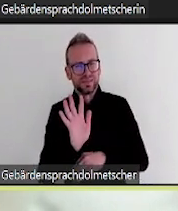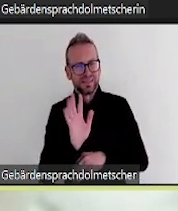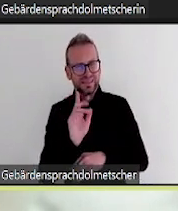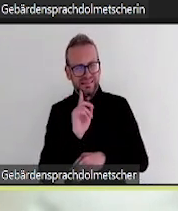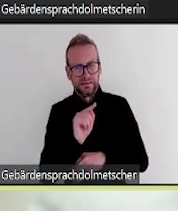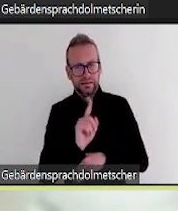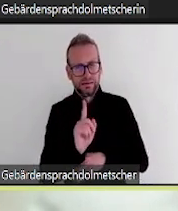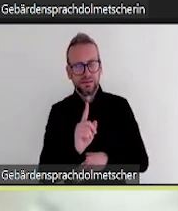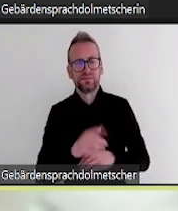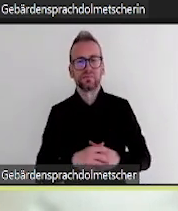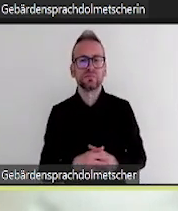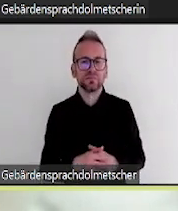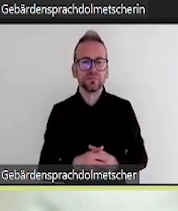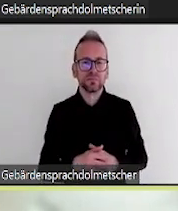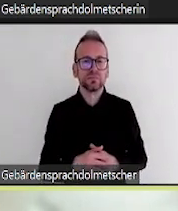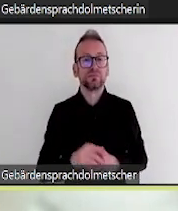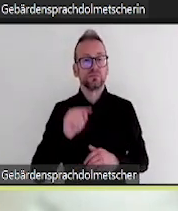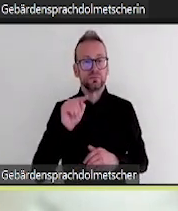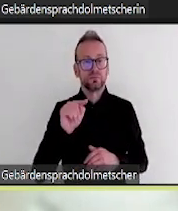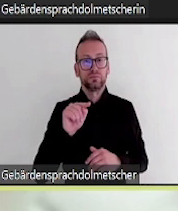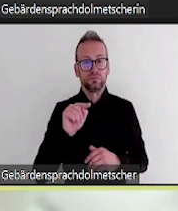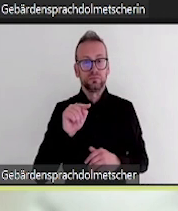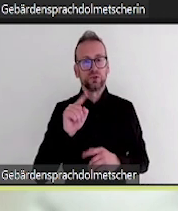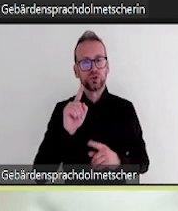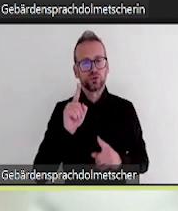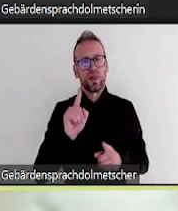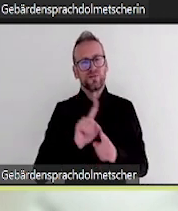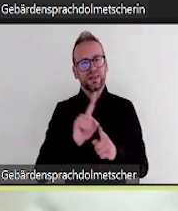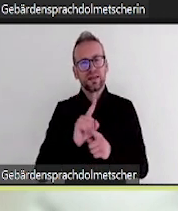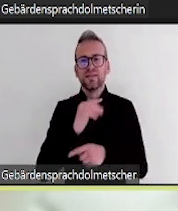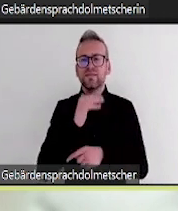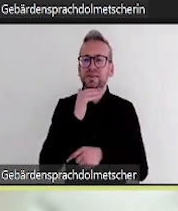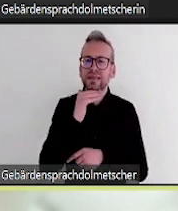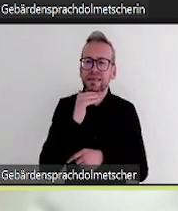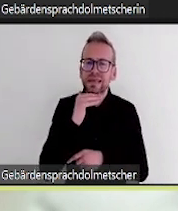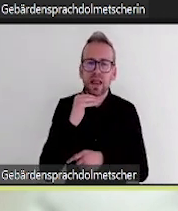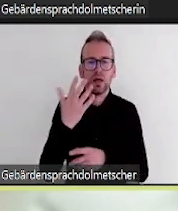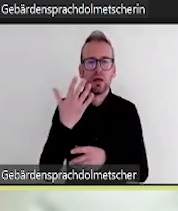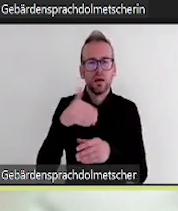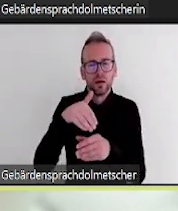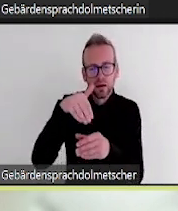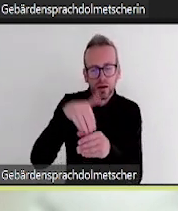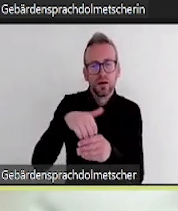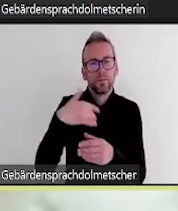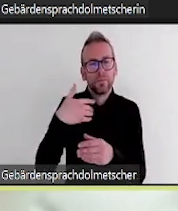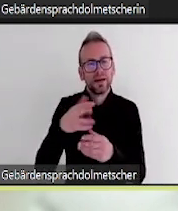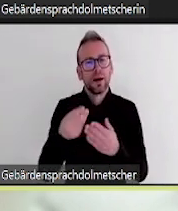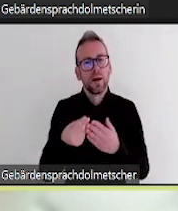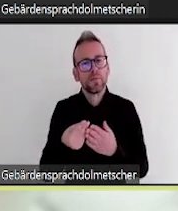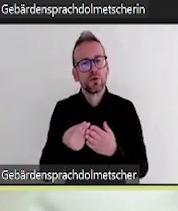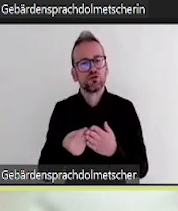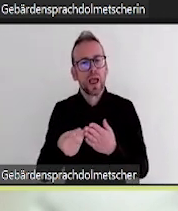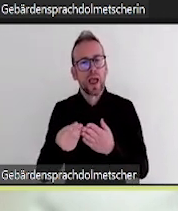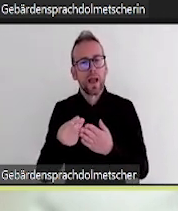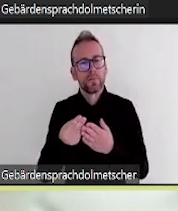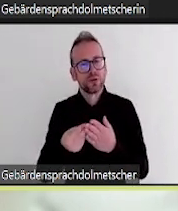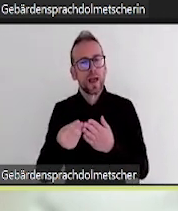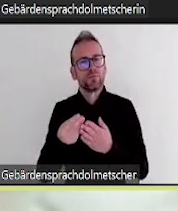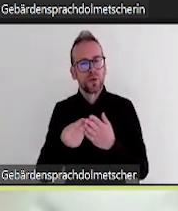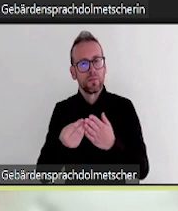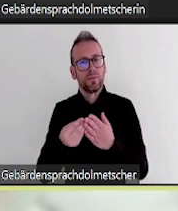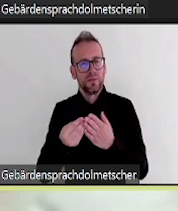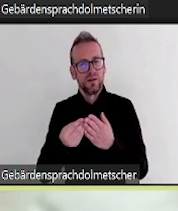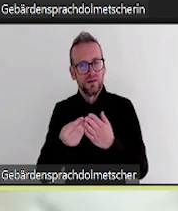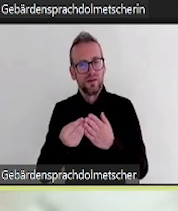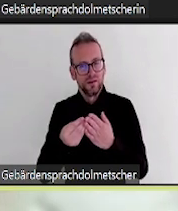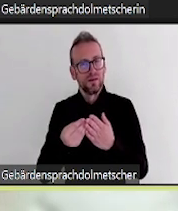auf eine Bildbeschreibung zu verzichten, weil man der Auffassung ist, das Bild ist eigentlich gar nicht so wichtig oder es ist rein dekorativ